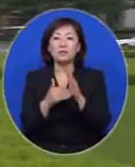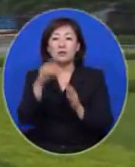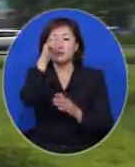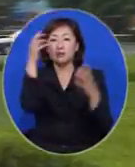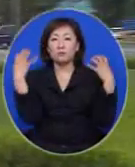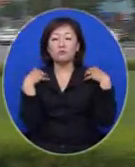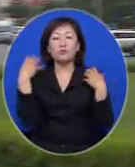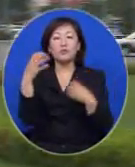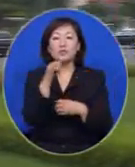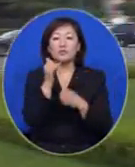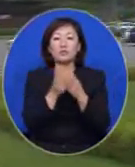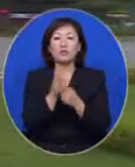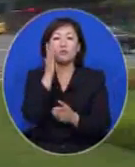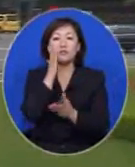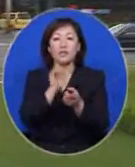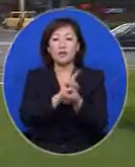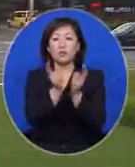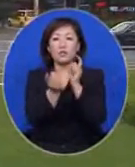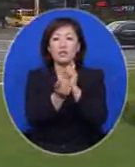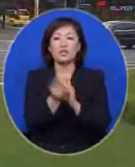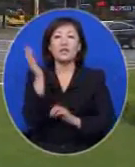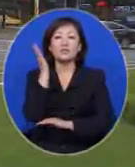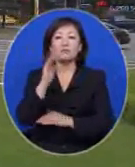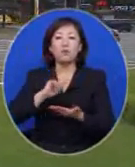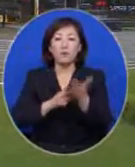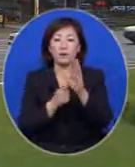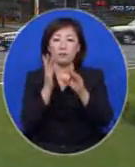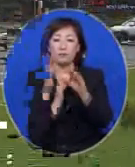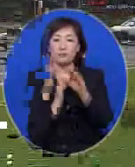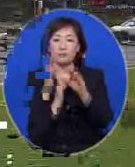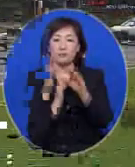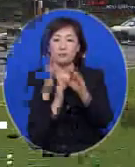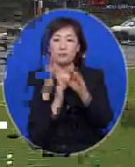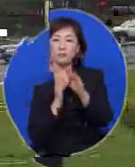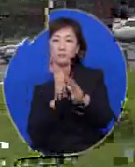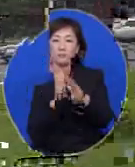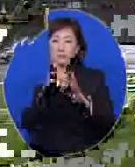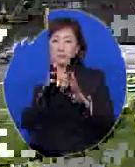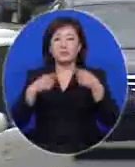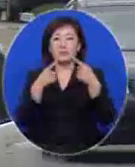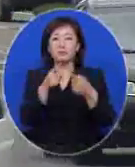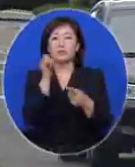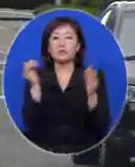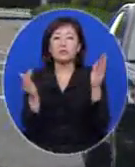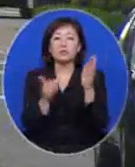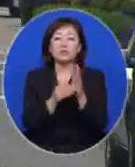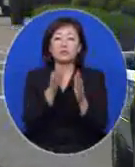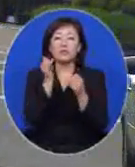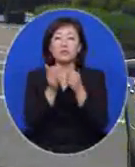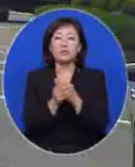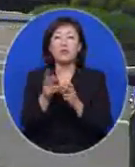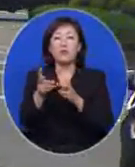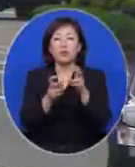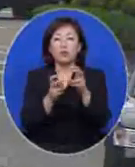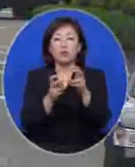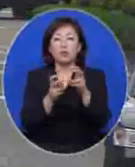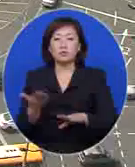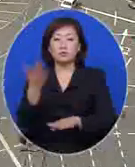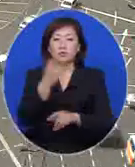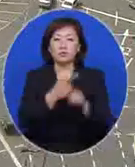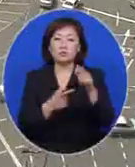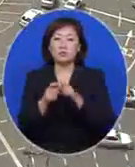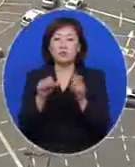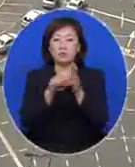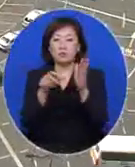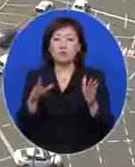울산 로터리 운영 실태에 대한 심포지엄이 울산에서 열리게 됩니다. 수도 울산이 교통 선진 도시로도 새롭게